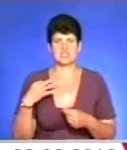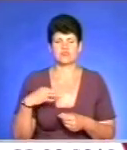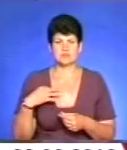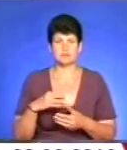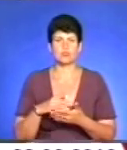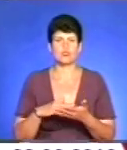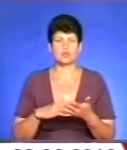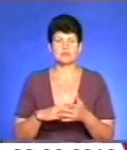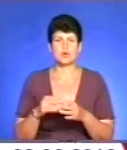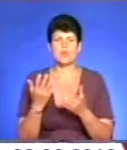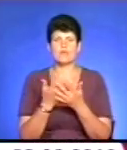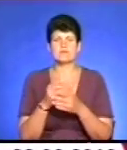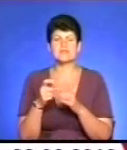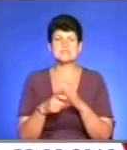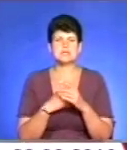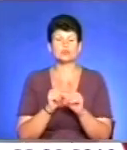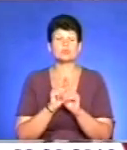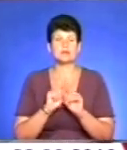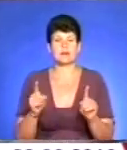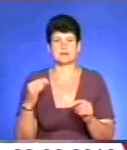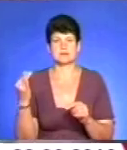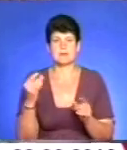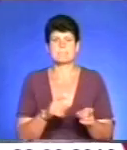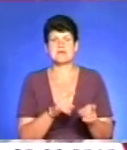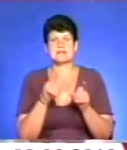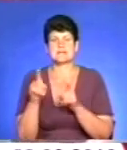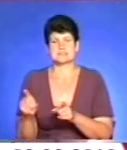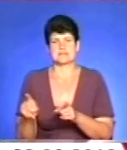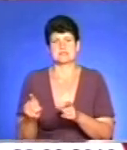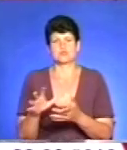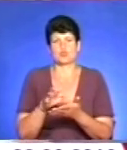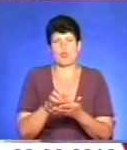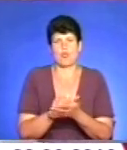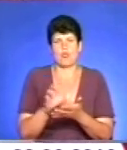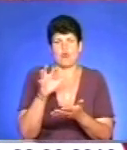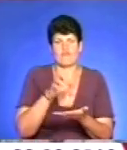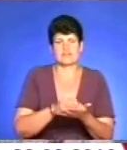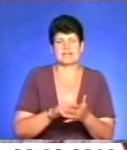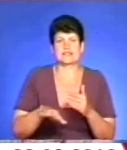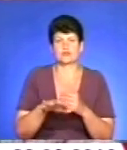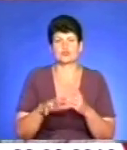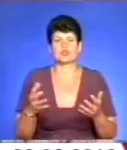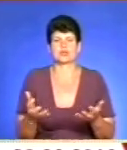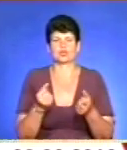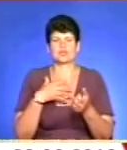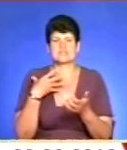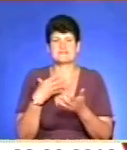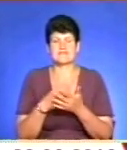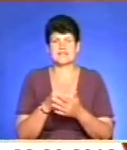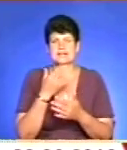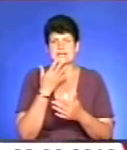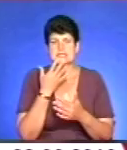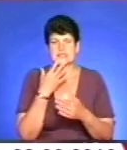продовжується. У фільмі ви дізнаєтесь унікальні історії переселенців із окупованих територій, що рятують свій національний стрій під